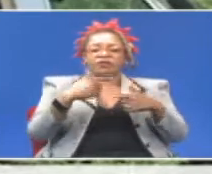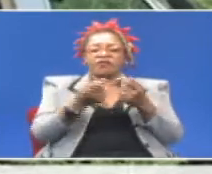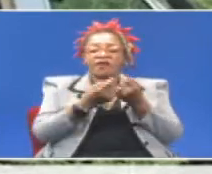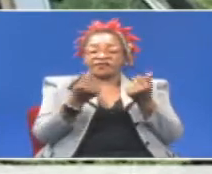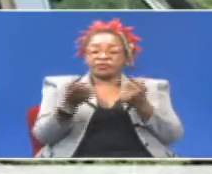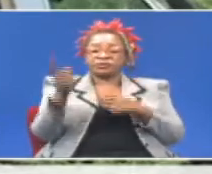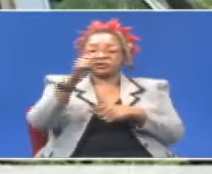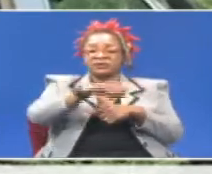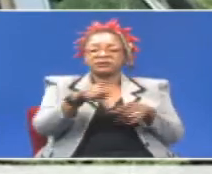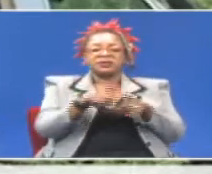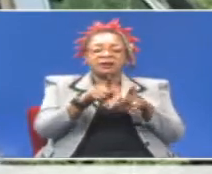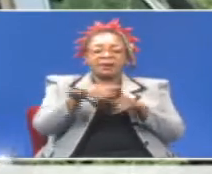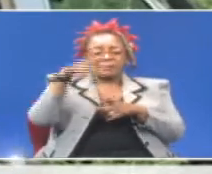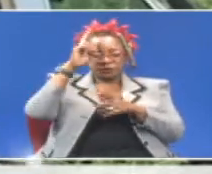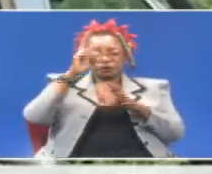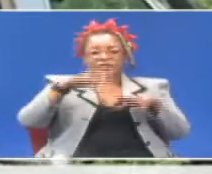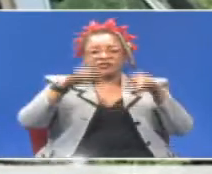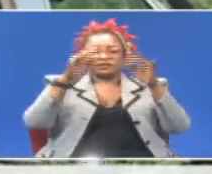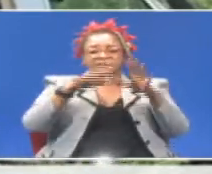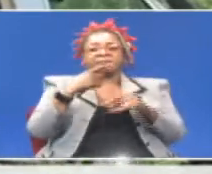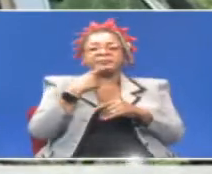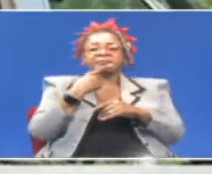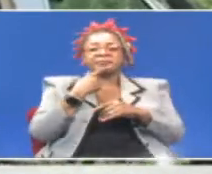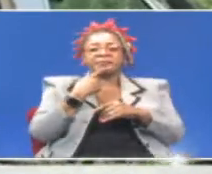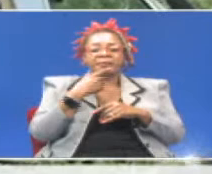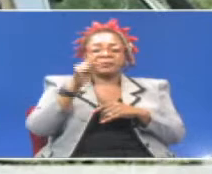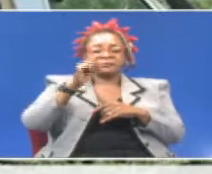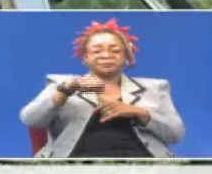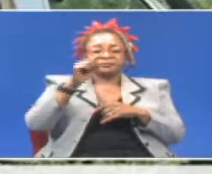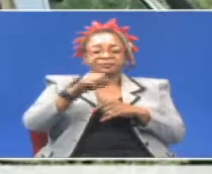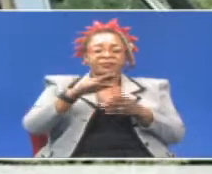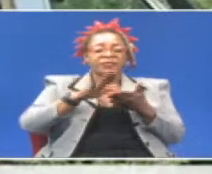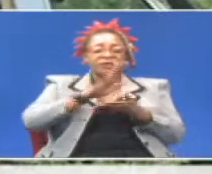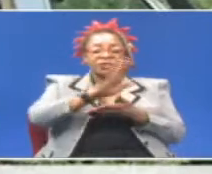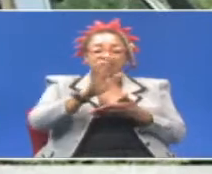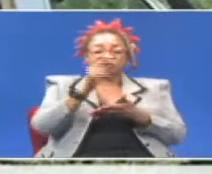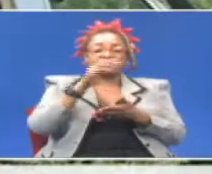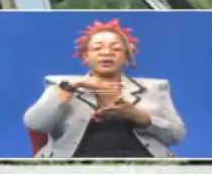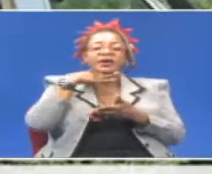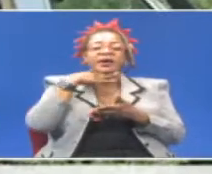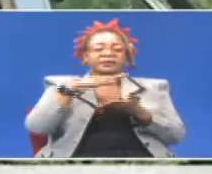huku maafisa usalama wakihofia kwamba huenda idadi ya walioangamia